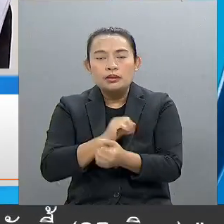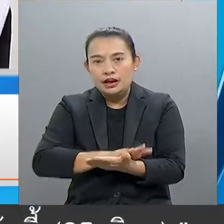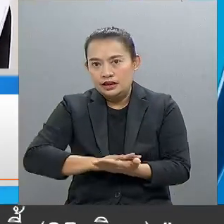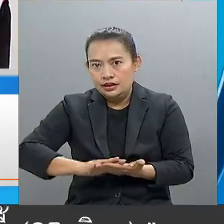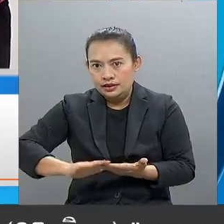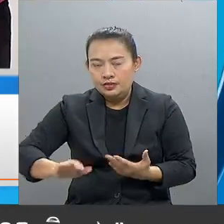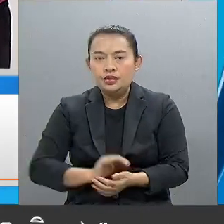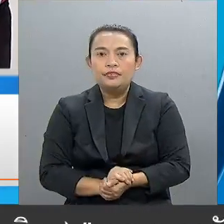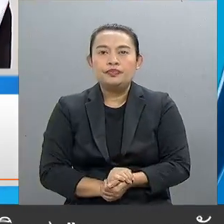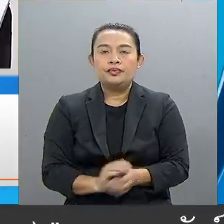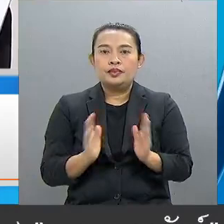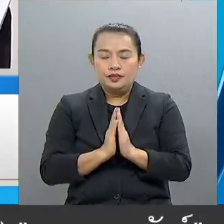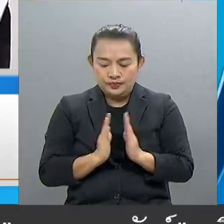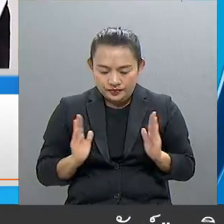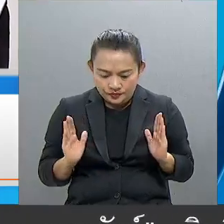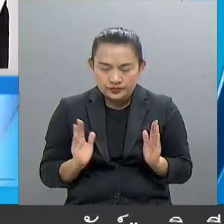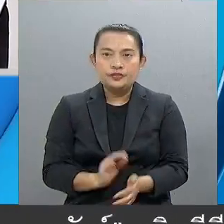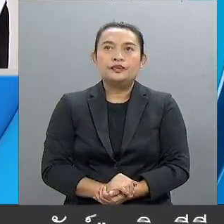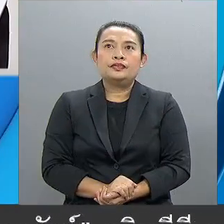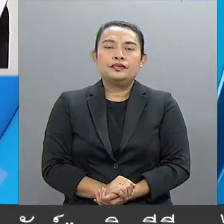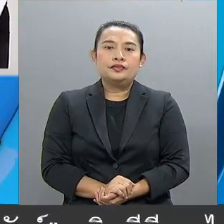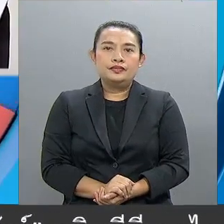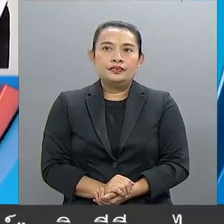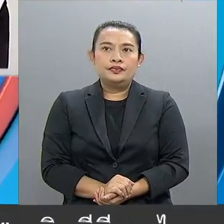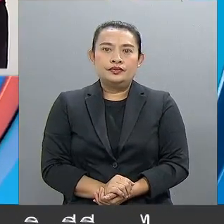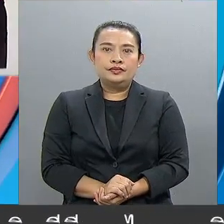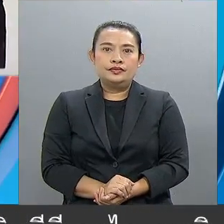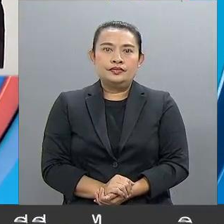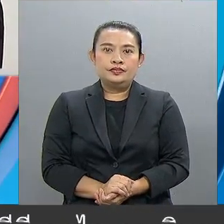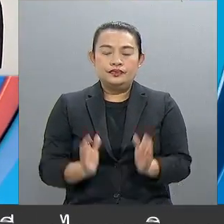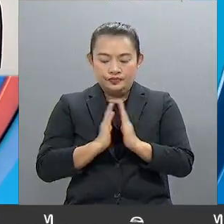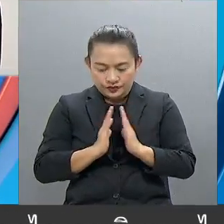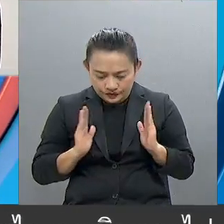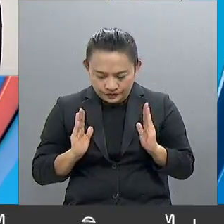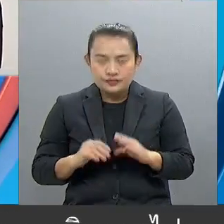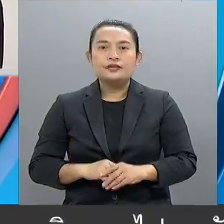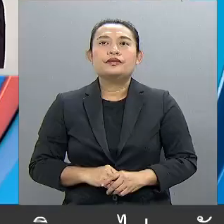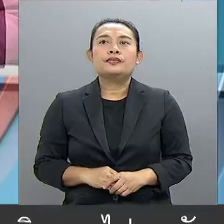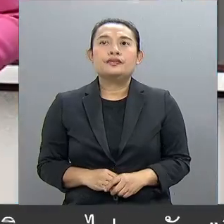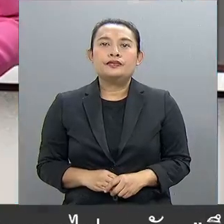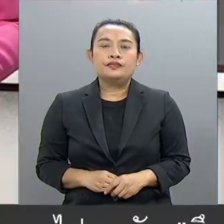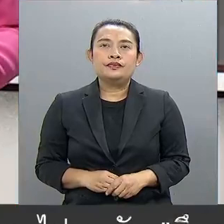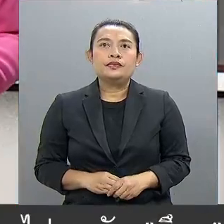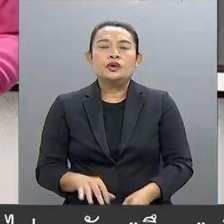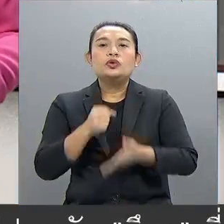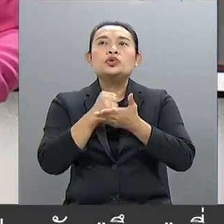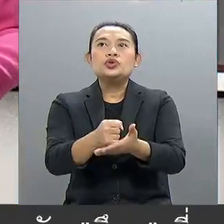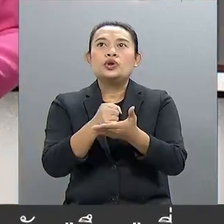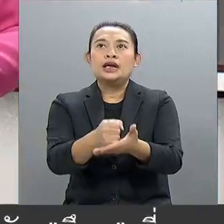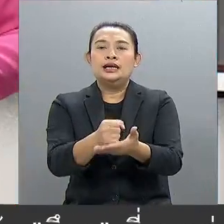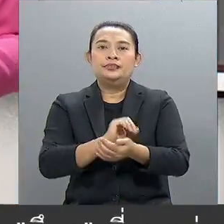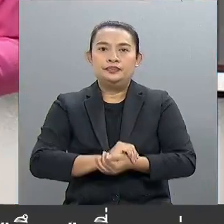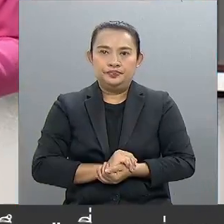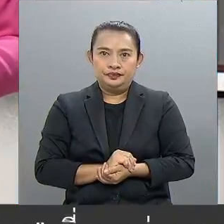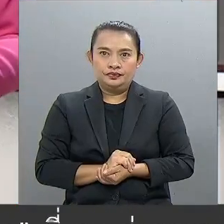ากเลยค่ะขอบพระคุณค่ะสวัสดีค่ะ ขอบคุณคุณสวัสดีครับ ยินดีค่ะเราก็ช่วยกันเป็นสื่อกลางในการประชา